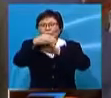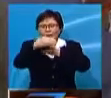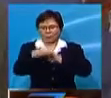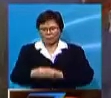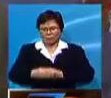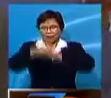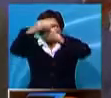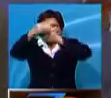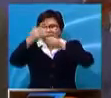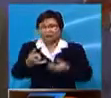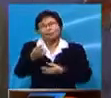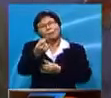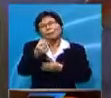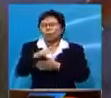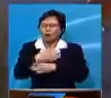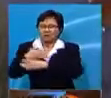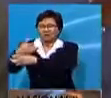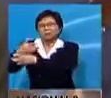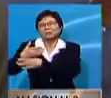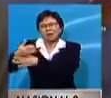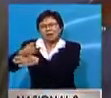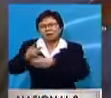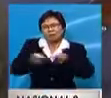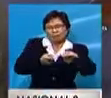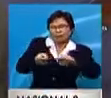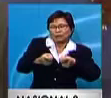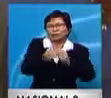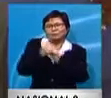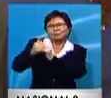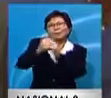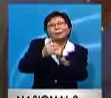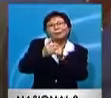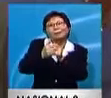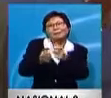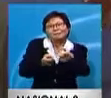buat cost sharing. Dan management pun secara bersama